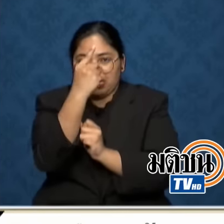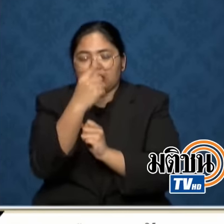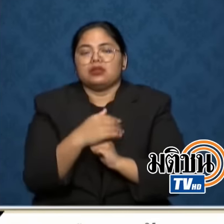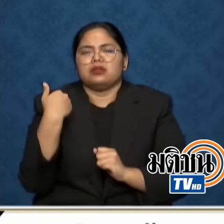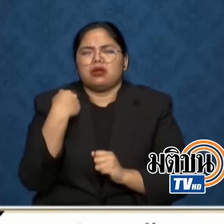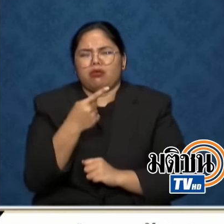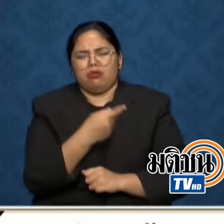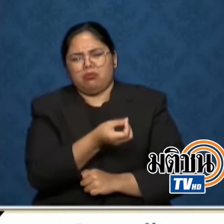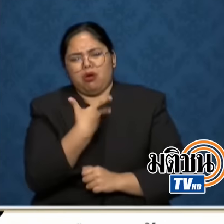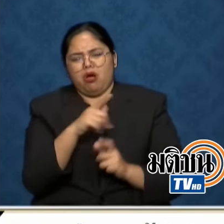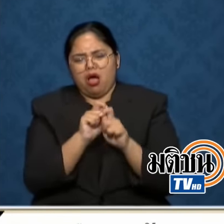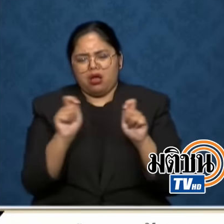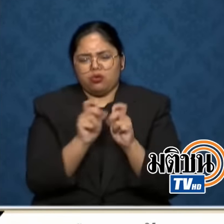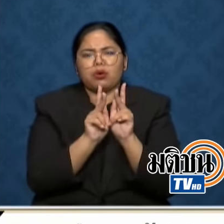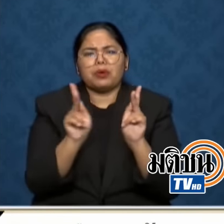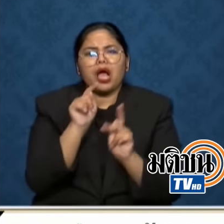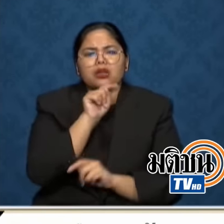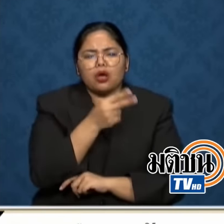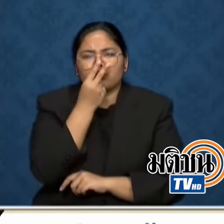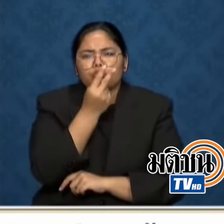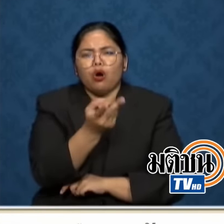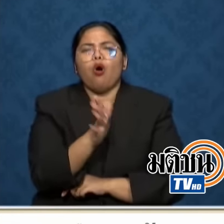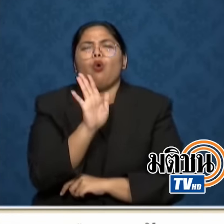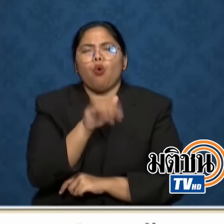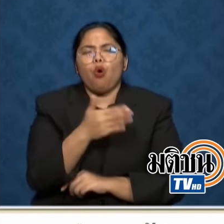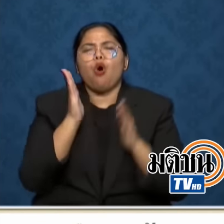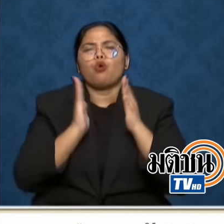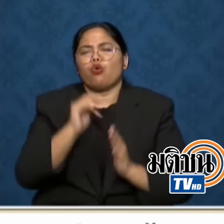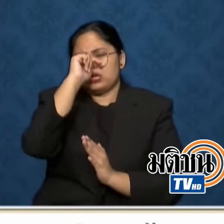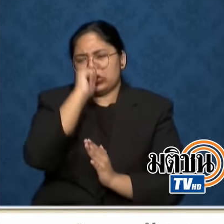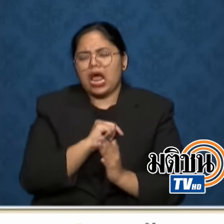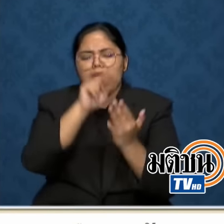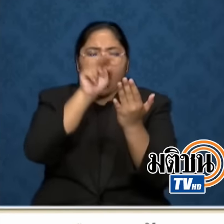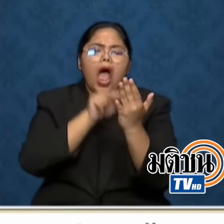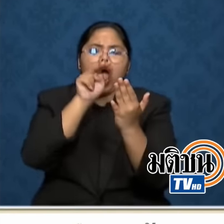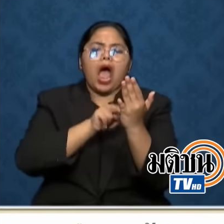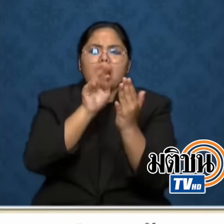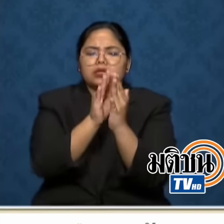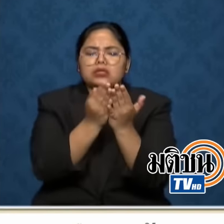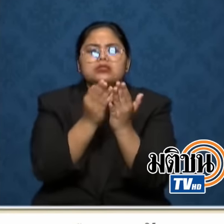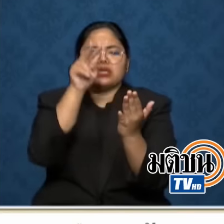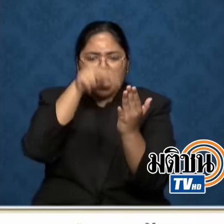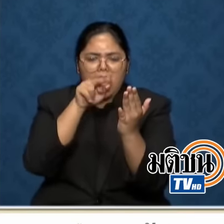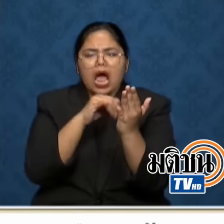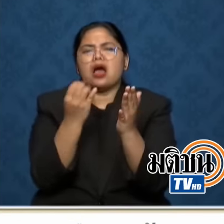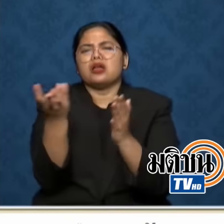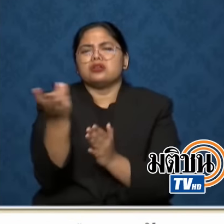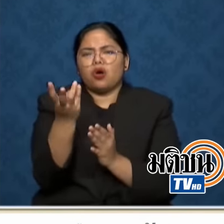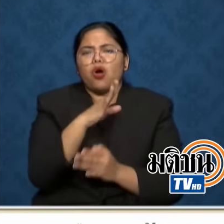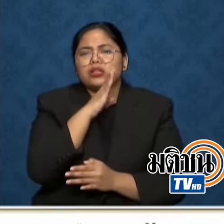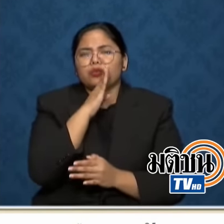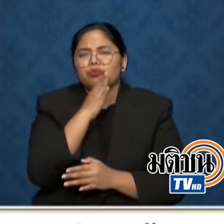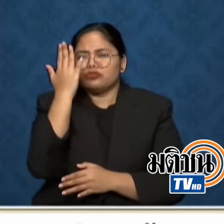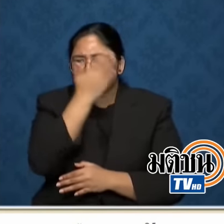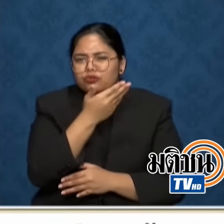บอกว่าเขาบอกว่าโอ้เรื่องการอ่านบ้านเราคนไทยอ่านหนังสือน้อยต้องมีการปรับปรุงครับถ้ามีห้องหนังสือส